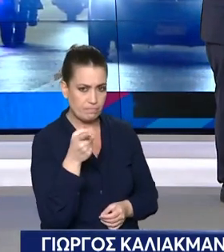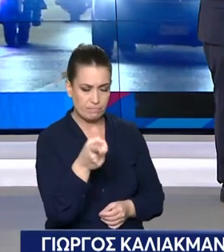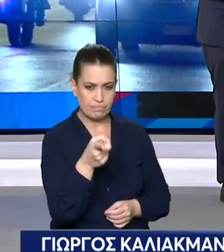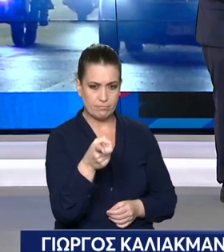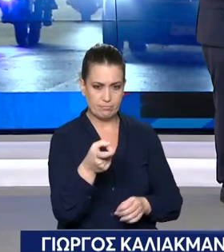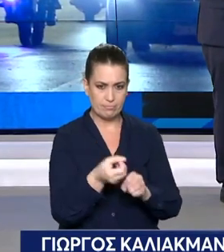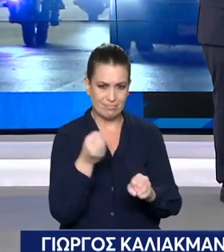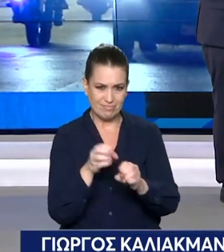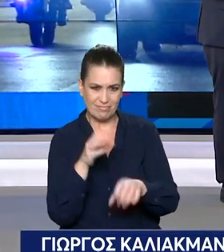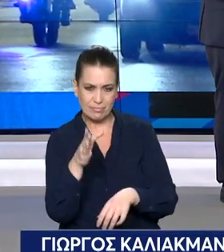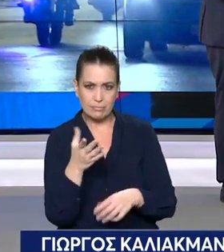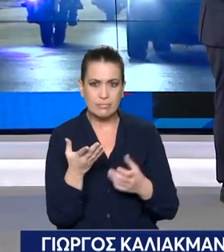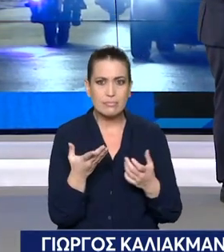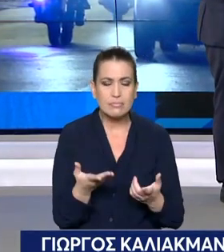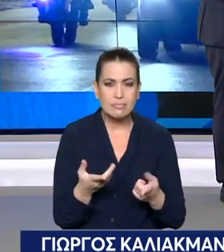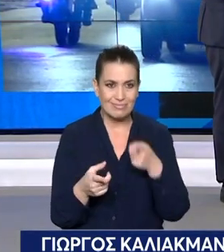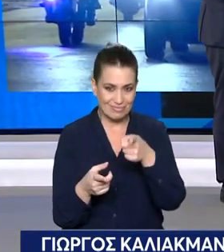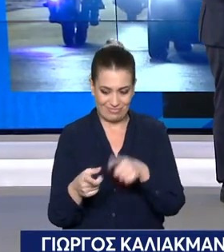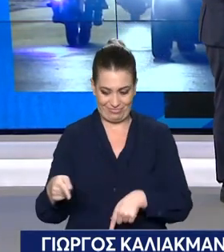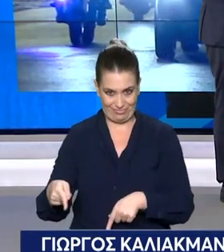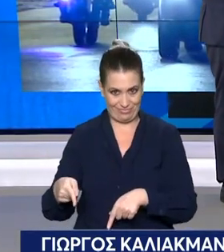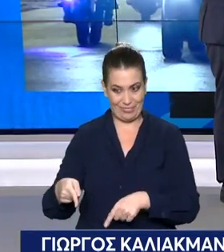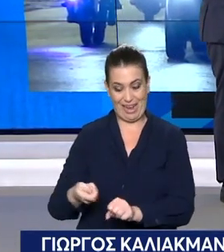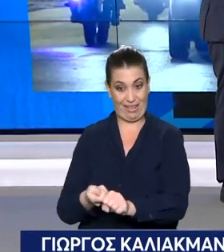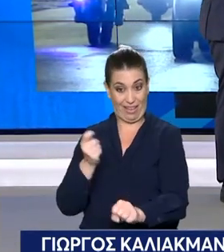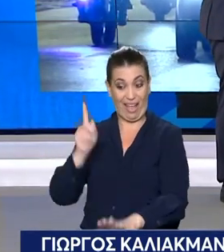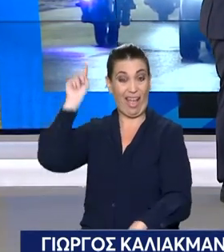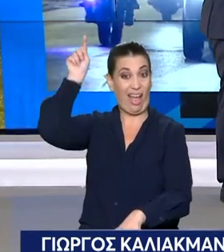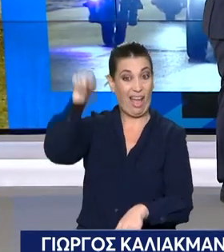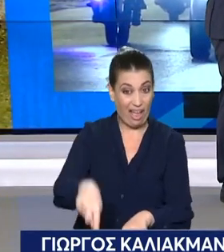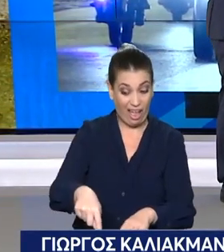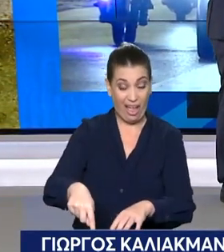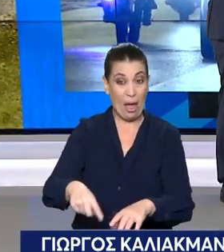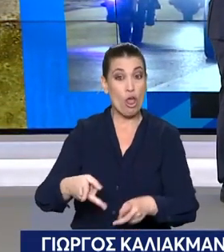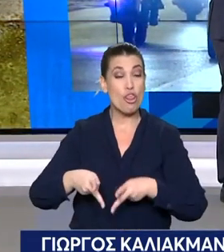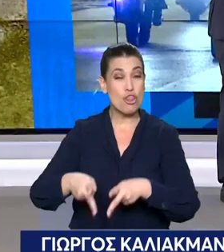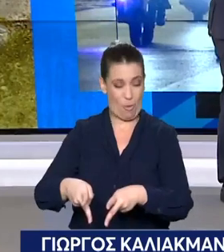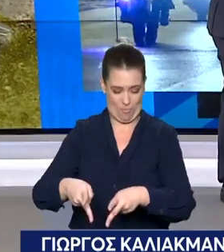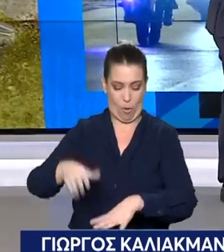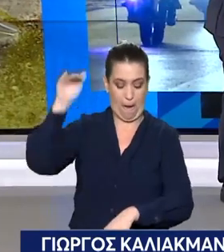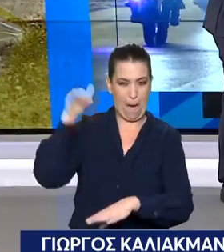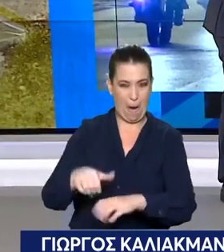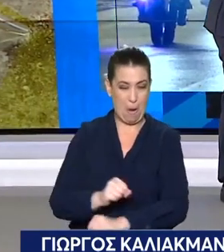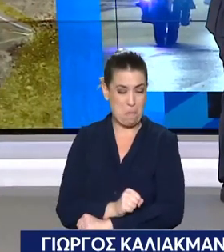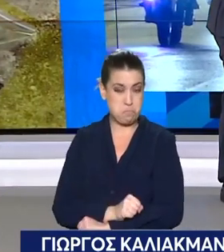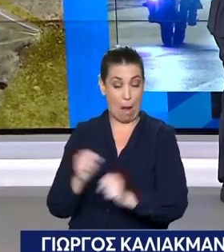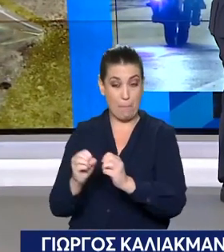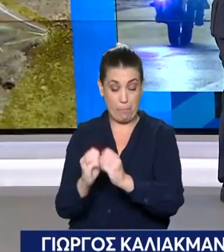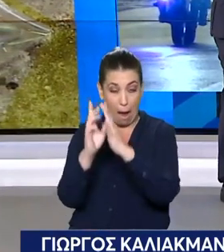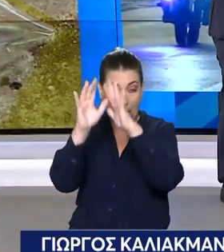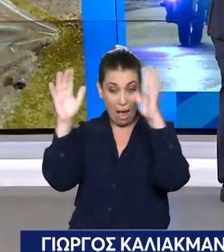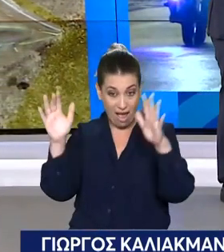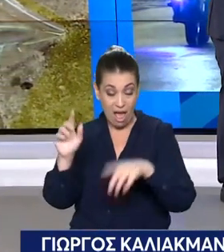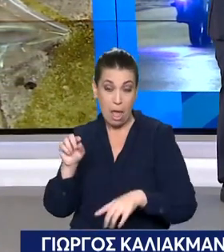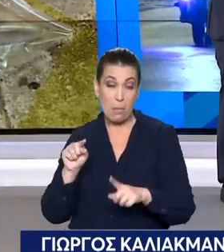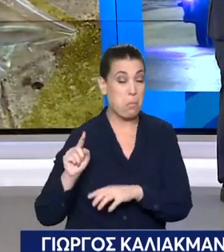Έλληνα αστυνομικού που ήταν καμένο και το άλλο πόδι του από άλλα θράψματα, από εκρηκτικό μηχανισμό,